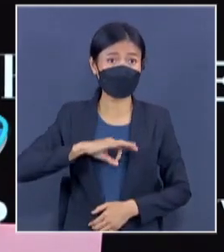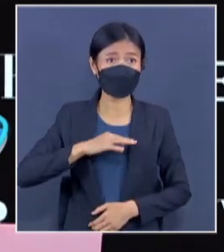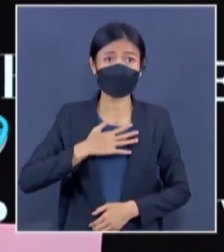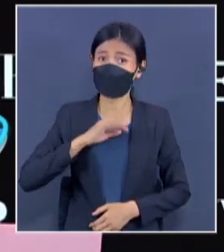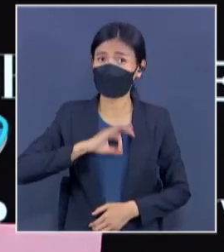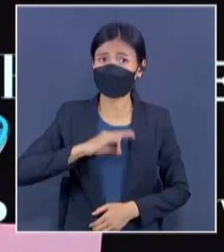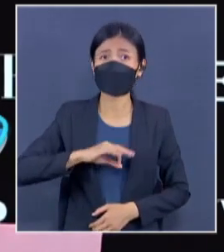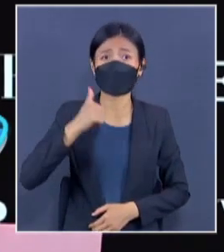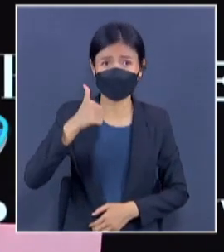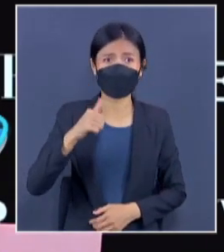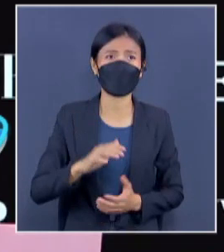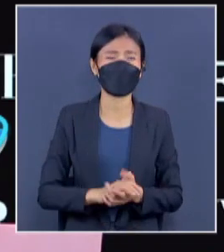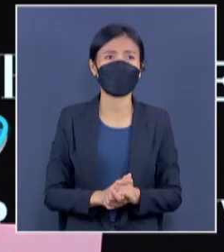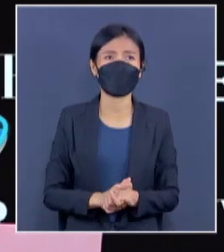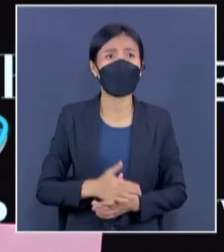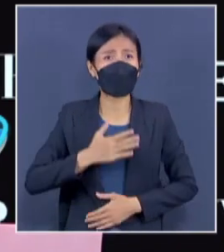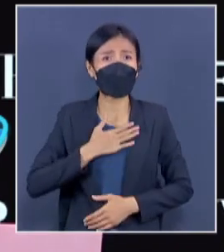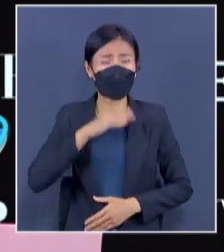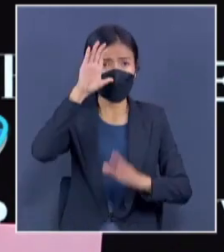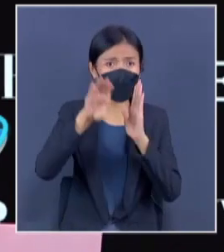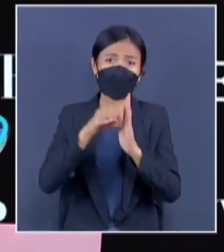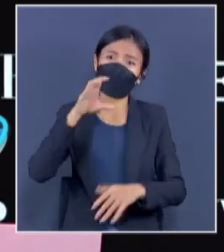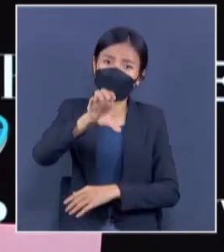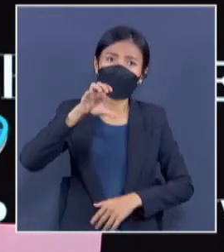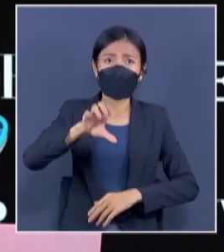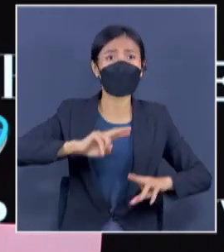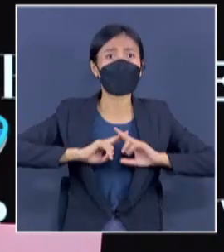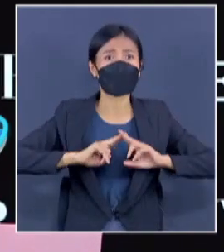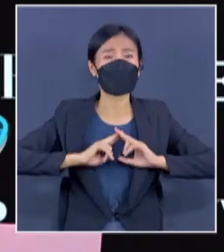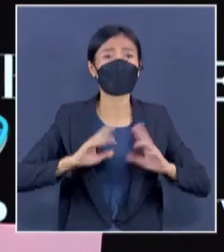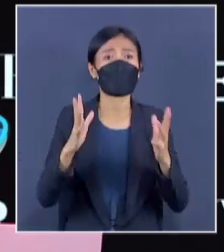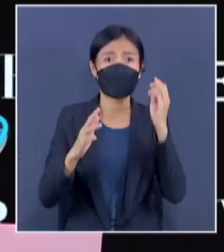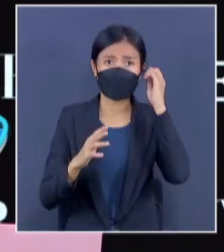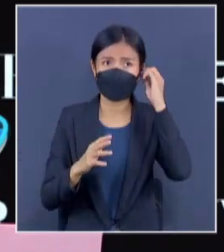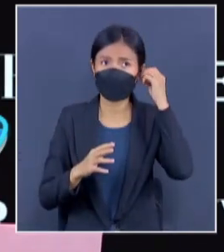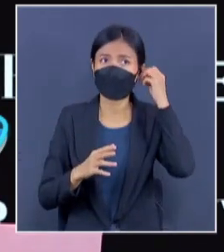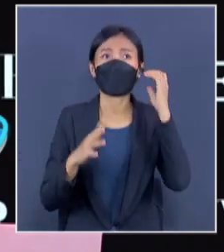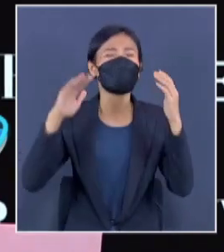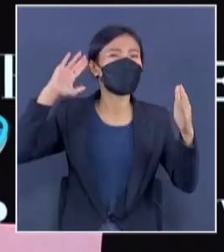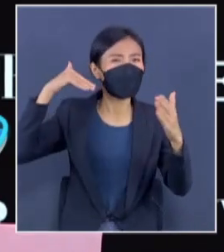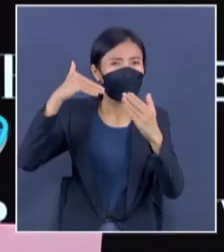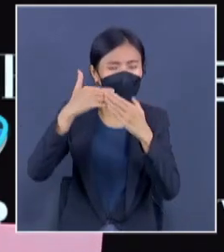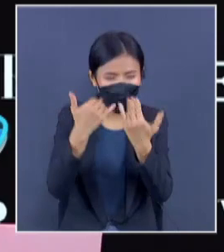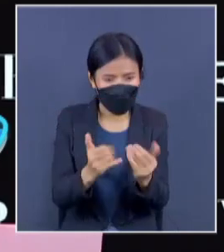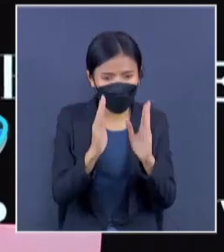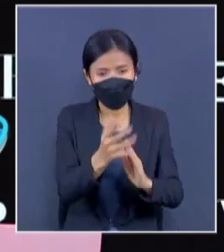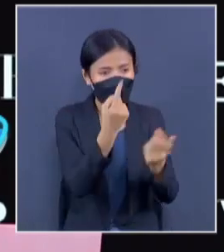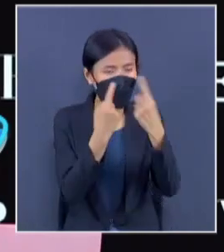ก็คุ้มเนอะที่เราไม่ได้แบบมานั่งลงรูปอะไรแล้วพอถึงวันนี้เราไม่มีใครมาพูดอะไรไม่ดีกับเราเราก็ดีใจ